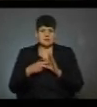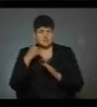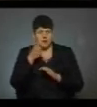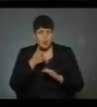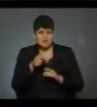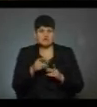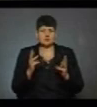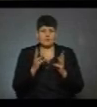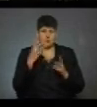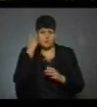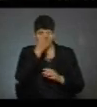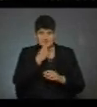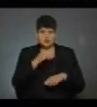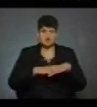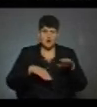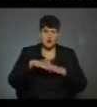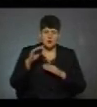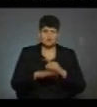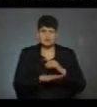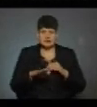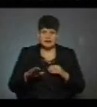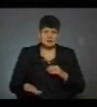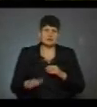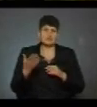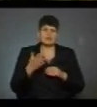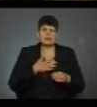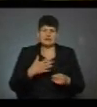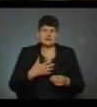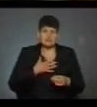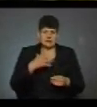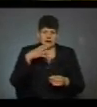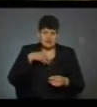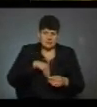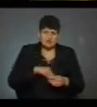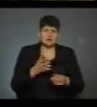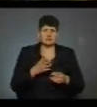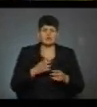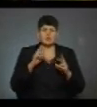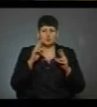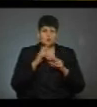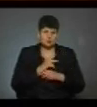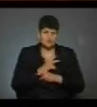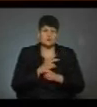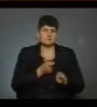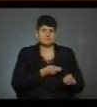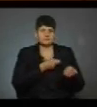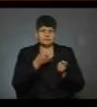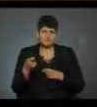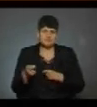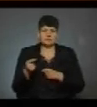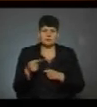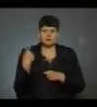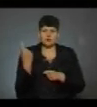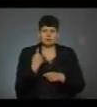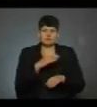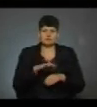Їх з опіками обличчя, рук і ніг 1-2 ступеня, опіками дихальних шляхів та отруєнням продуктами горіння доставили до Тернопільської